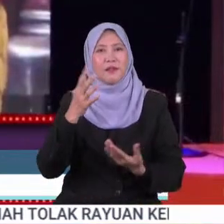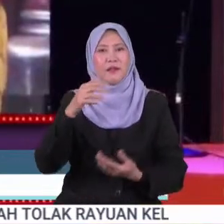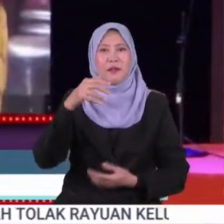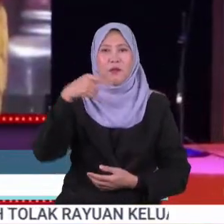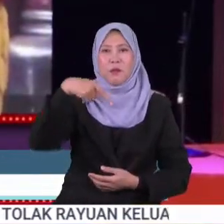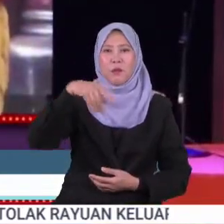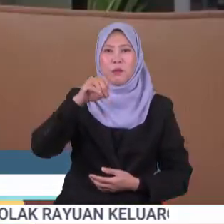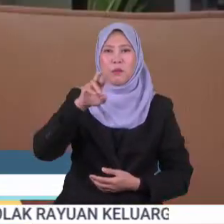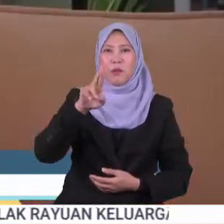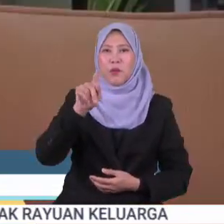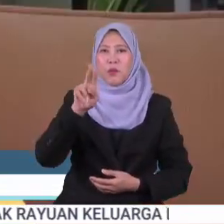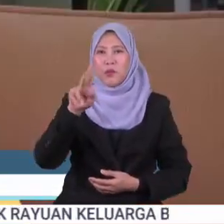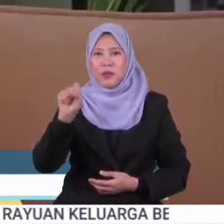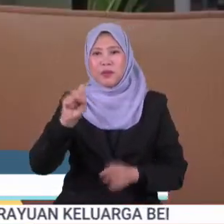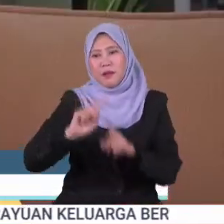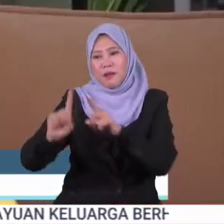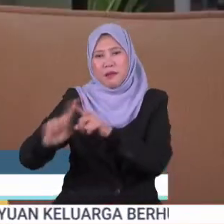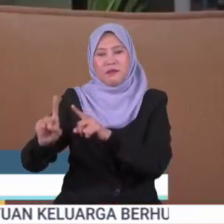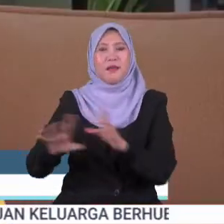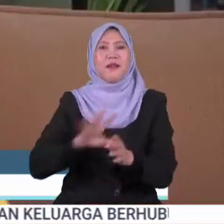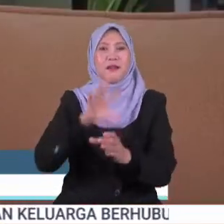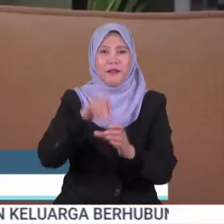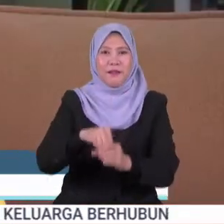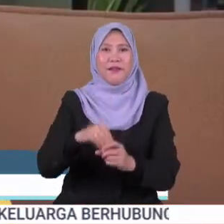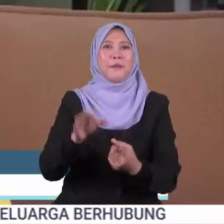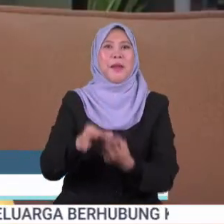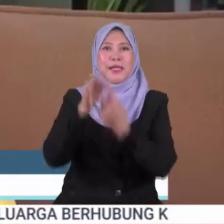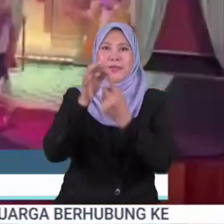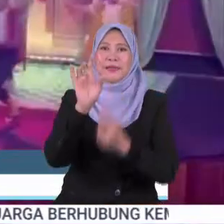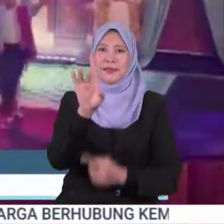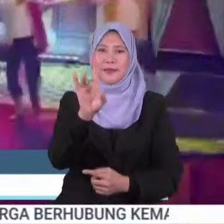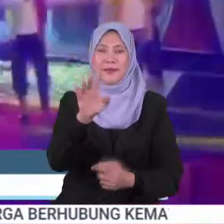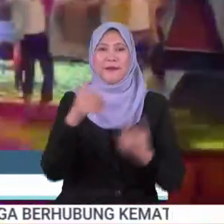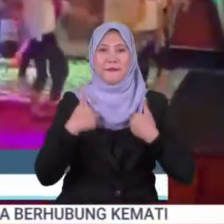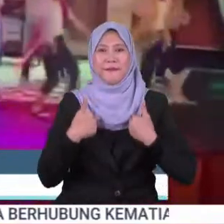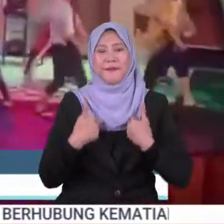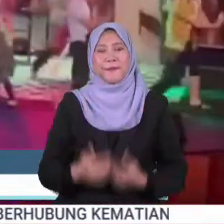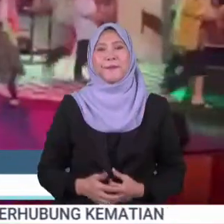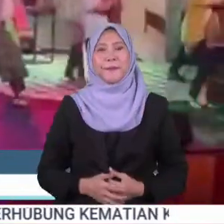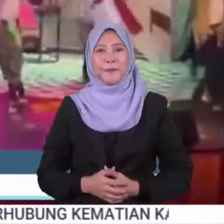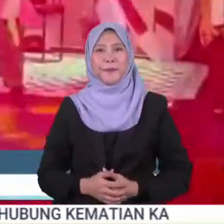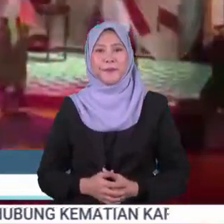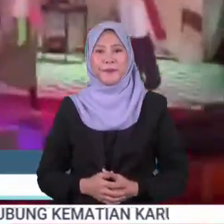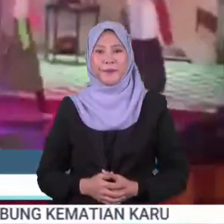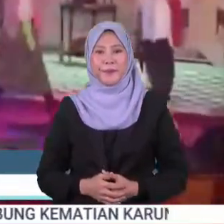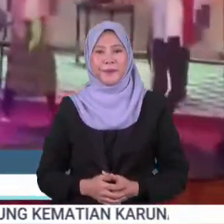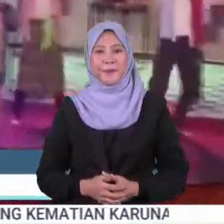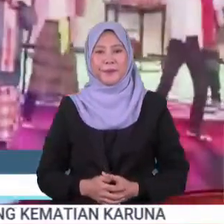Peranakan. Jadi inilah keunikannya yang ada di Melaka, cuma di Melaka saja.